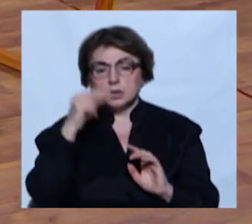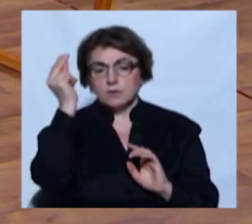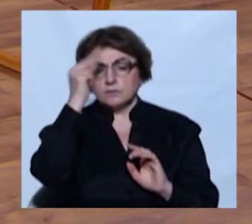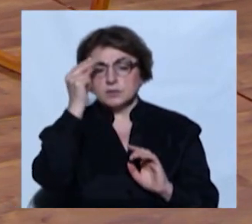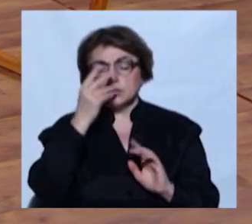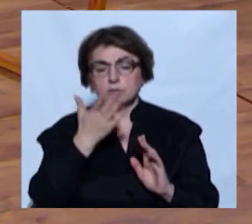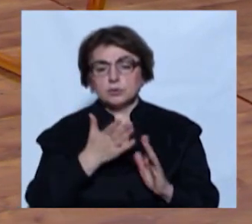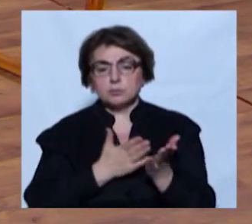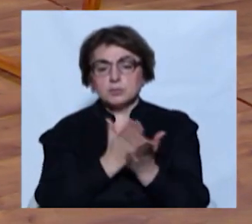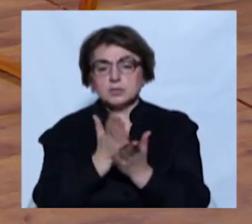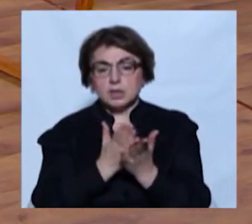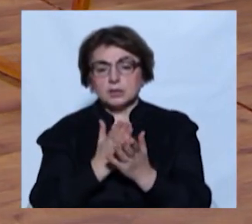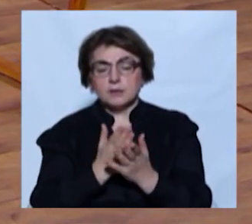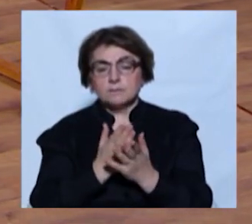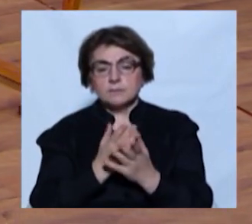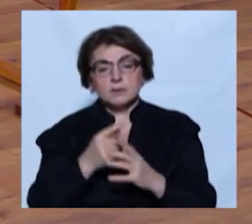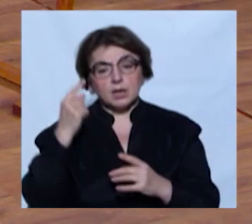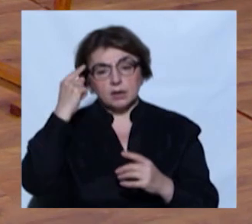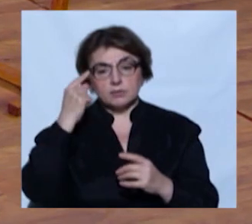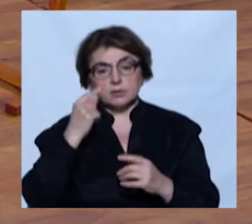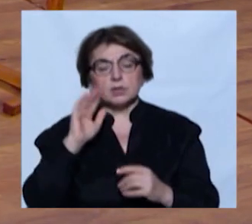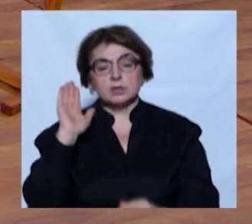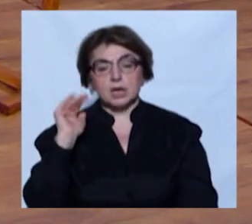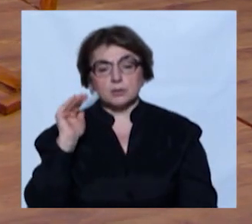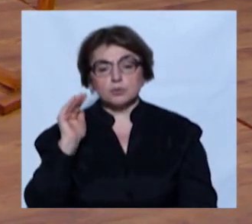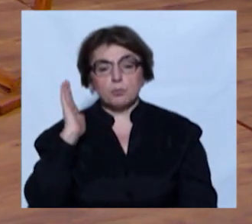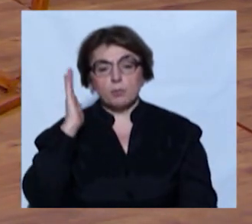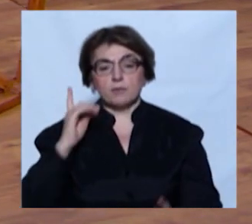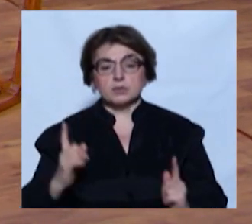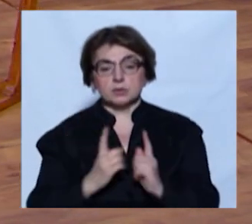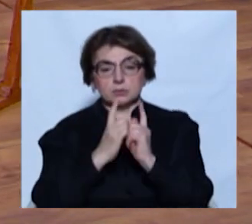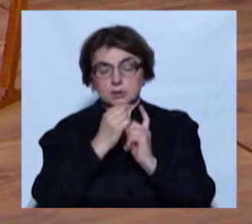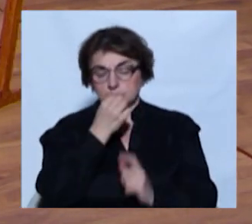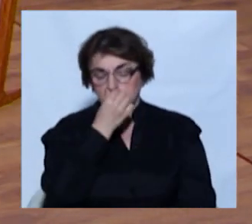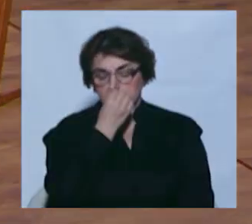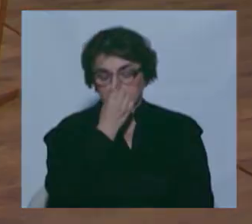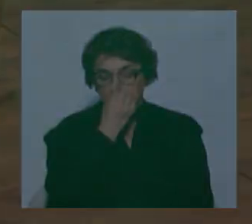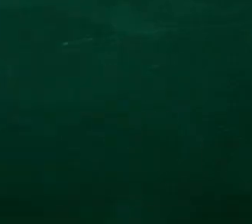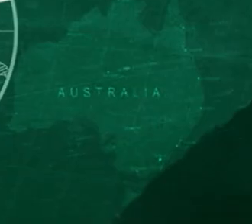განვითარების მიზანი განვიხილოთ და გავაანალიზოთ. დაგემშვიდობებით მომავალ შეხვედრამდე.